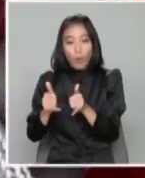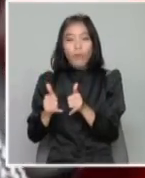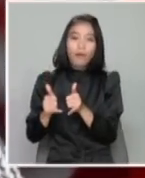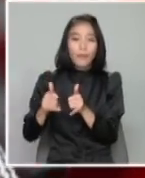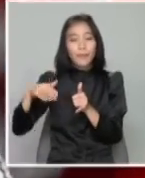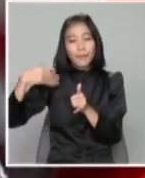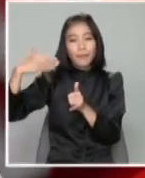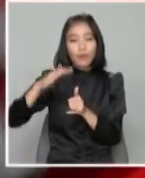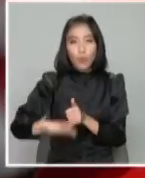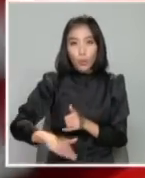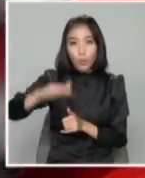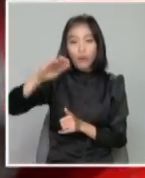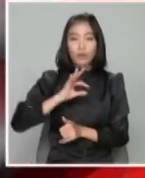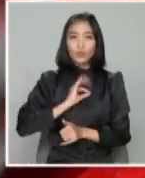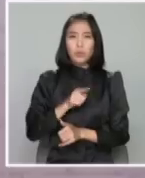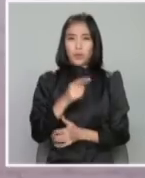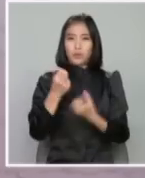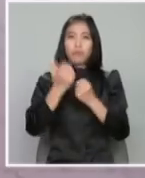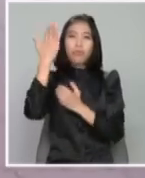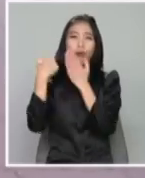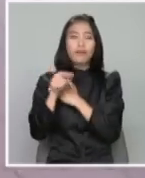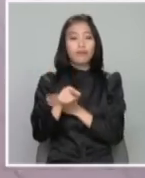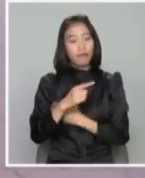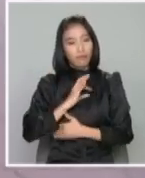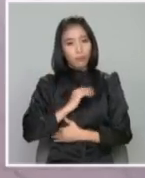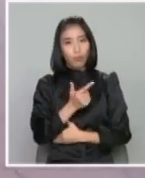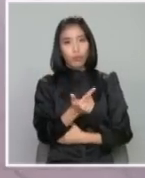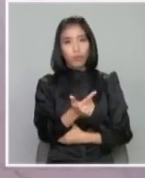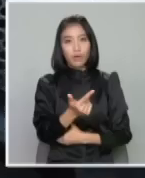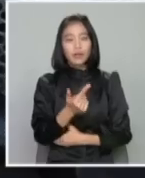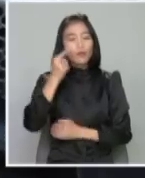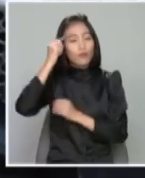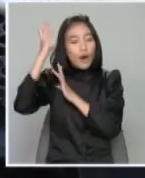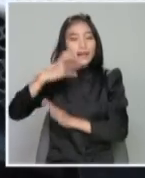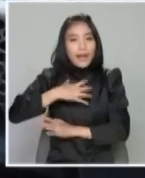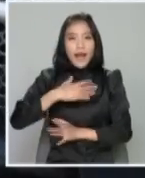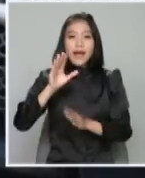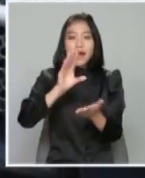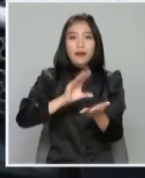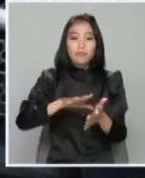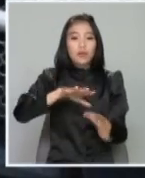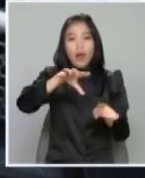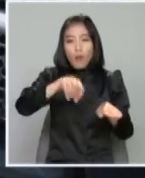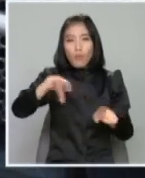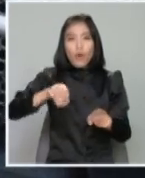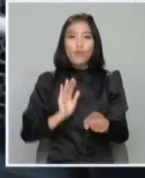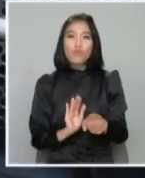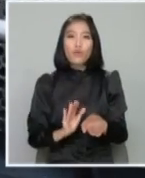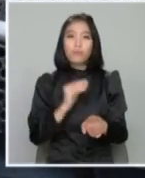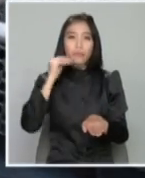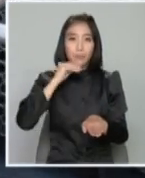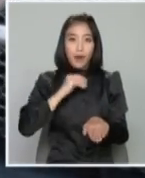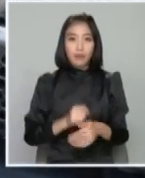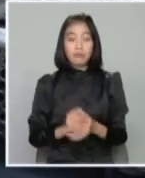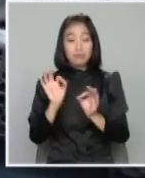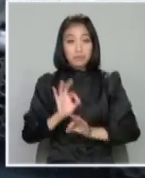ณนี่แหละที่สามารถเติมเต็มความฝันในวัยเด็กของตนเองได้และเสน่ห์ของรถโบราณก็คือการใช้ความพยายามในการ